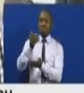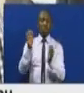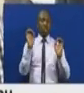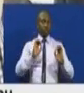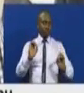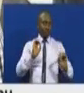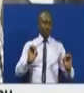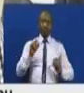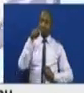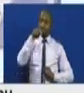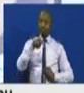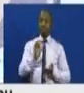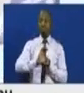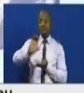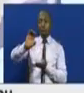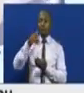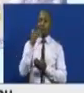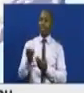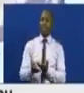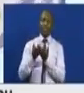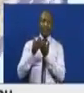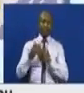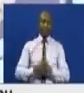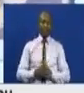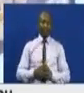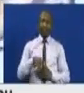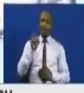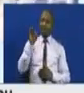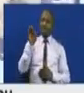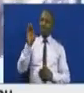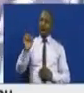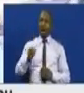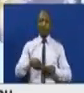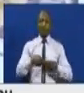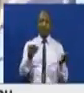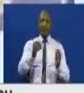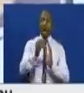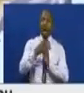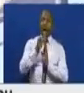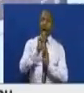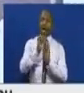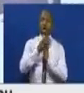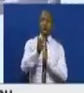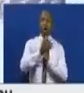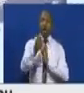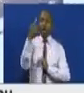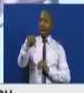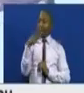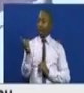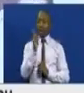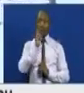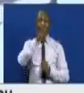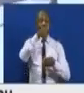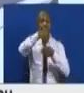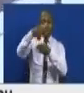Hizo ndo zitakuwa zimeumia zaidi. FIFA watatoa dola 500,000 kwa kila mwanachama wake duniani kote ili kuwaokoa